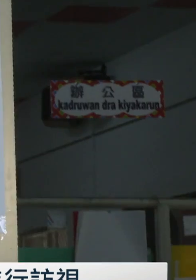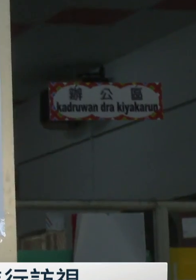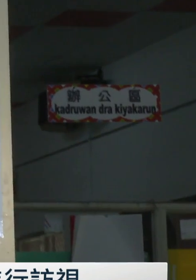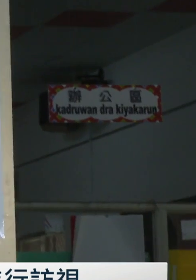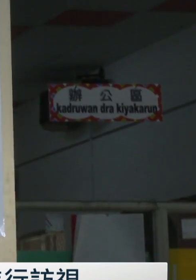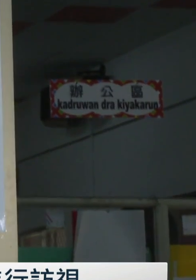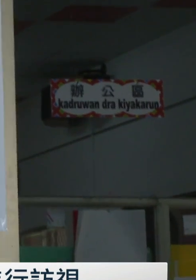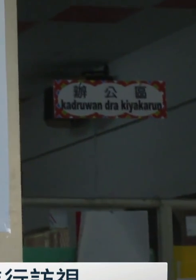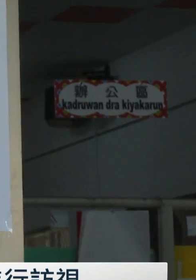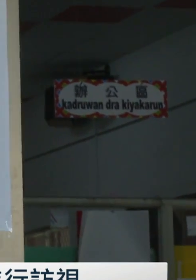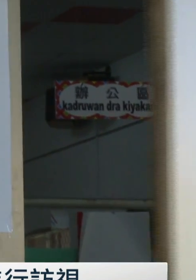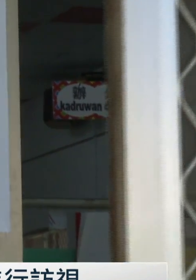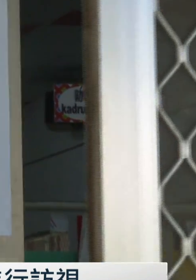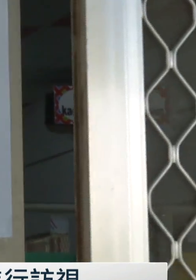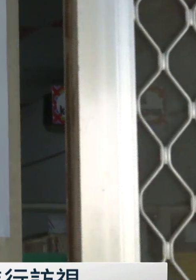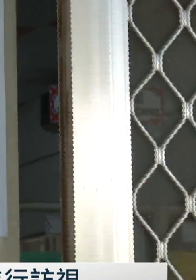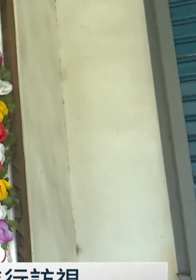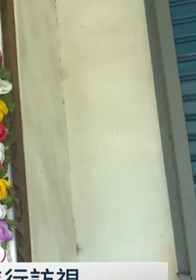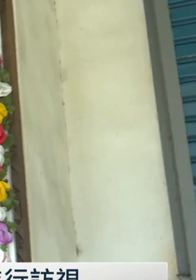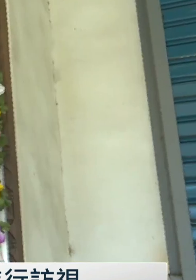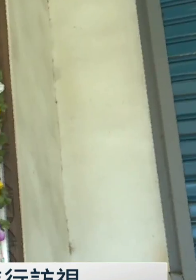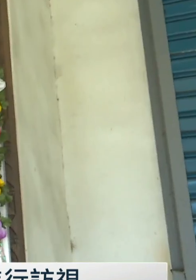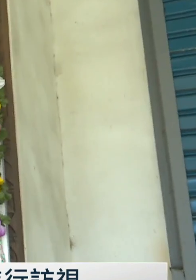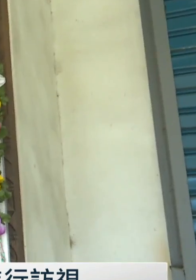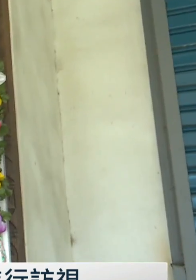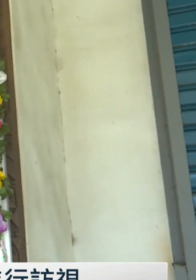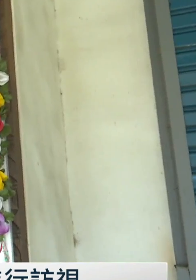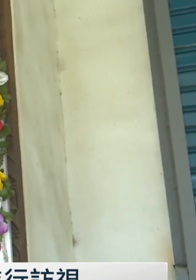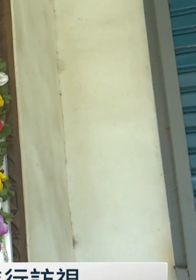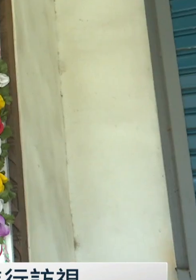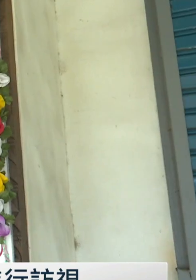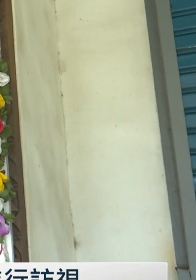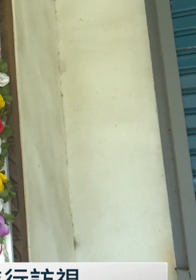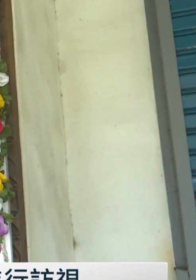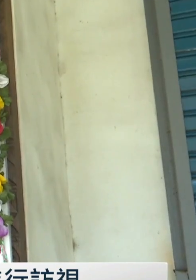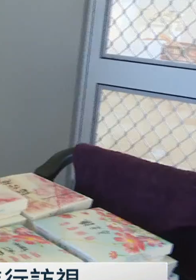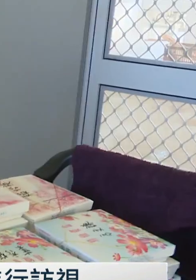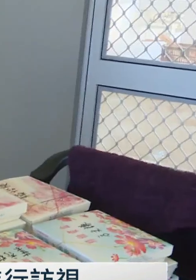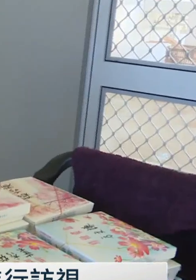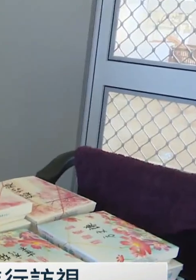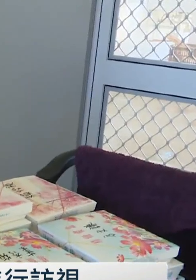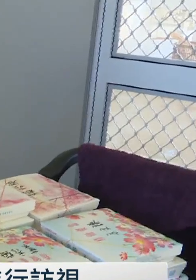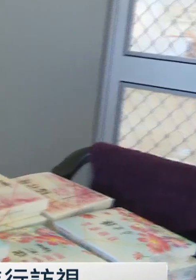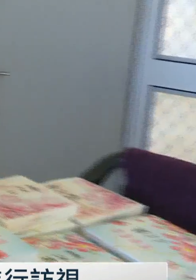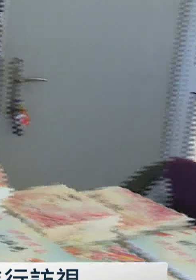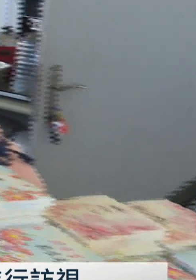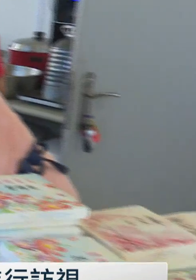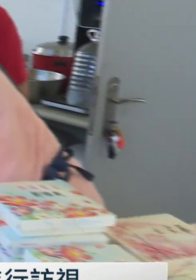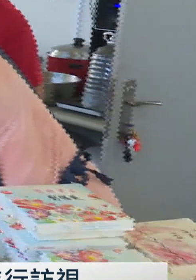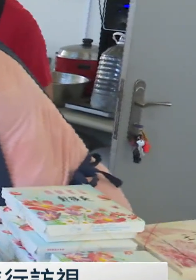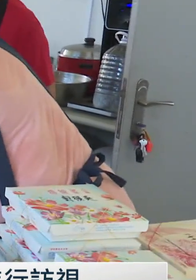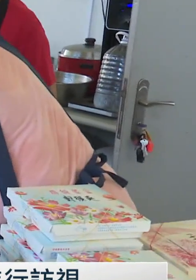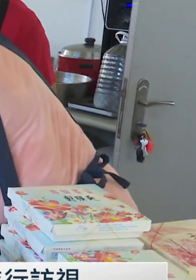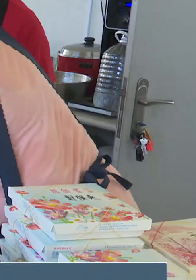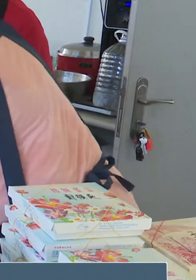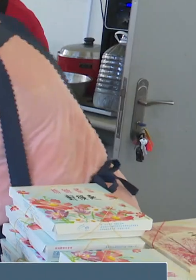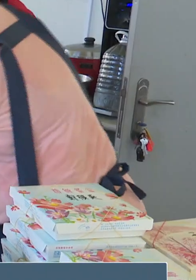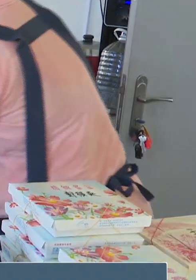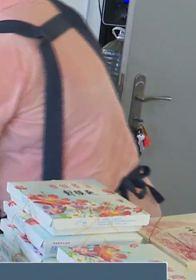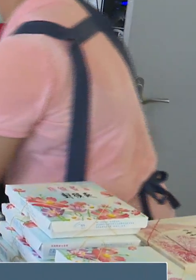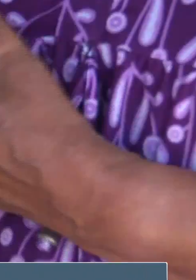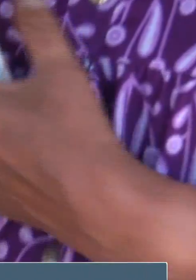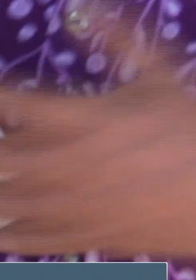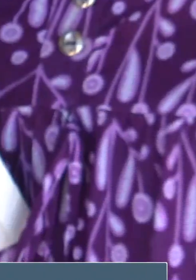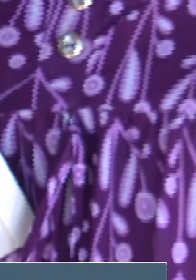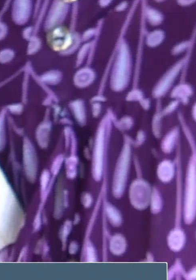一波疫情反弹，也要求各县市政府在三级警戒期间强化关怀独居长者措施， 希望由